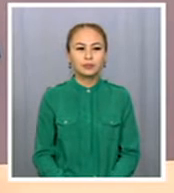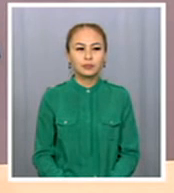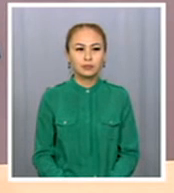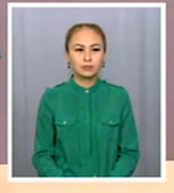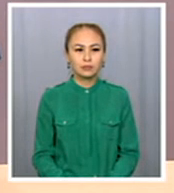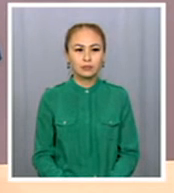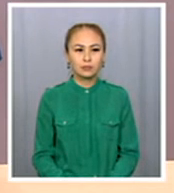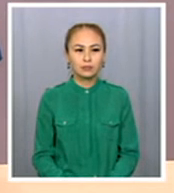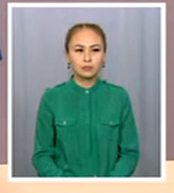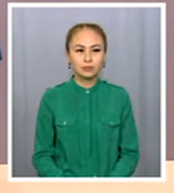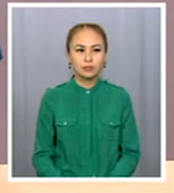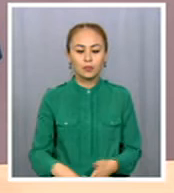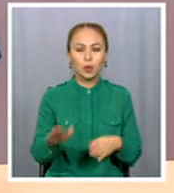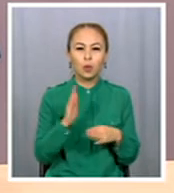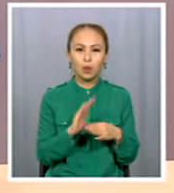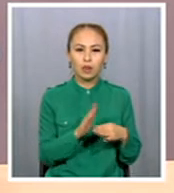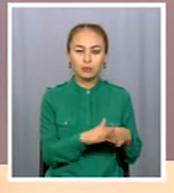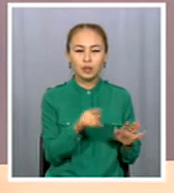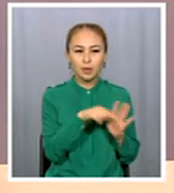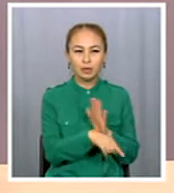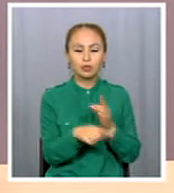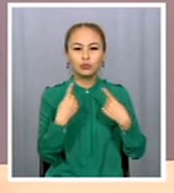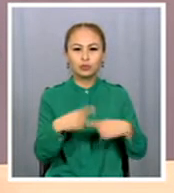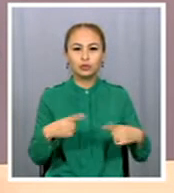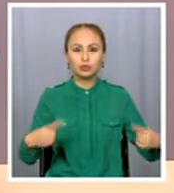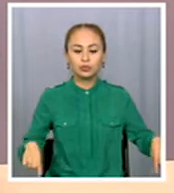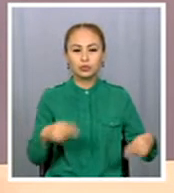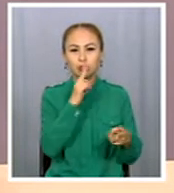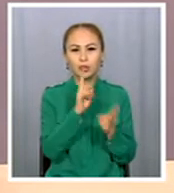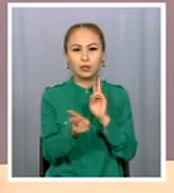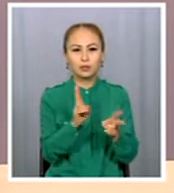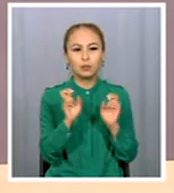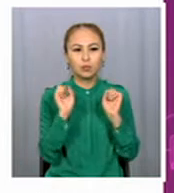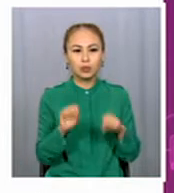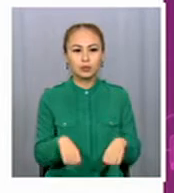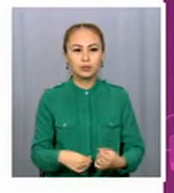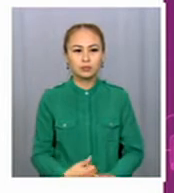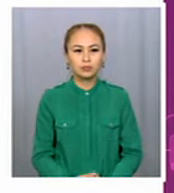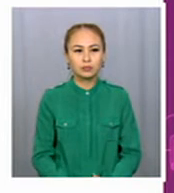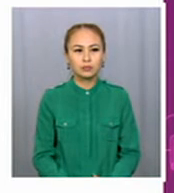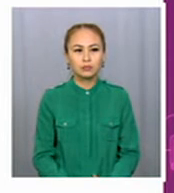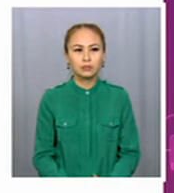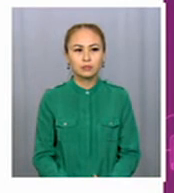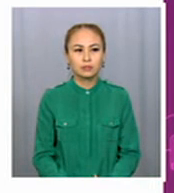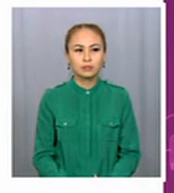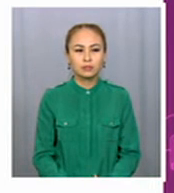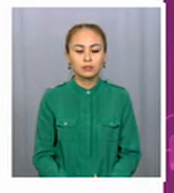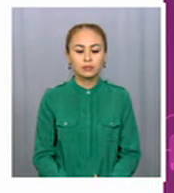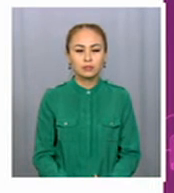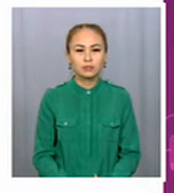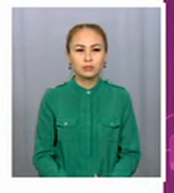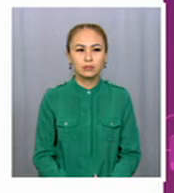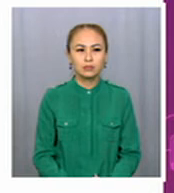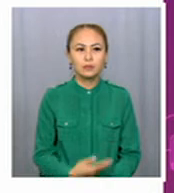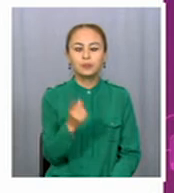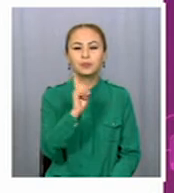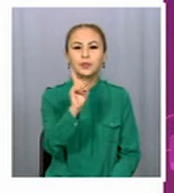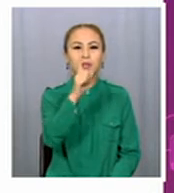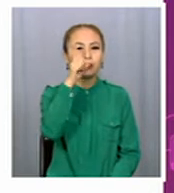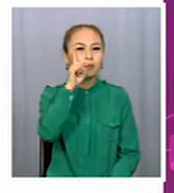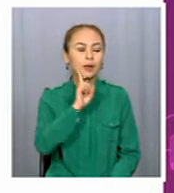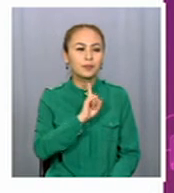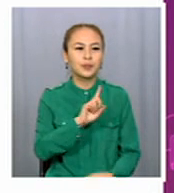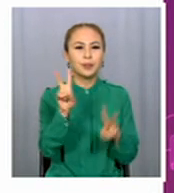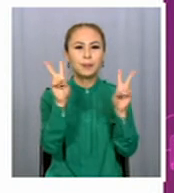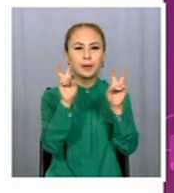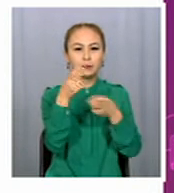Ия, орам жапырақтан түрлі-түрлі тағам дайындауға болады. Енді не дәмді мәтінін